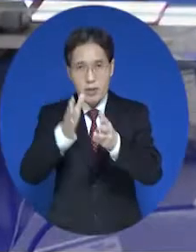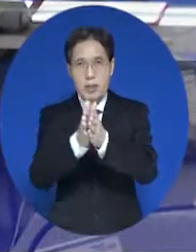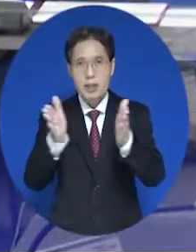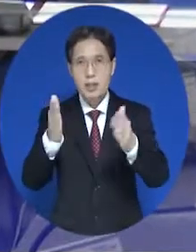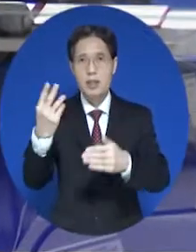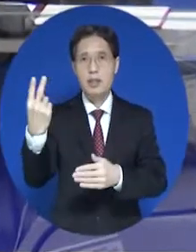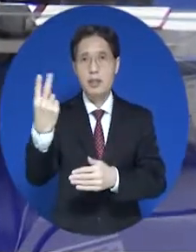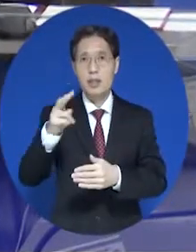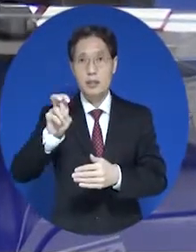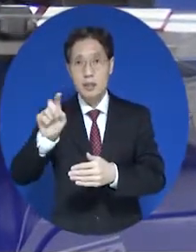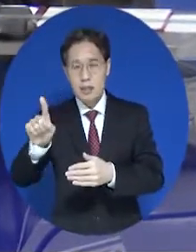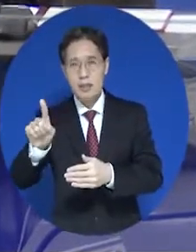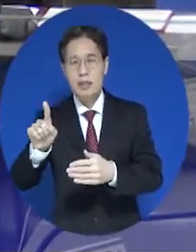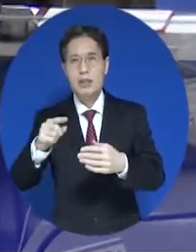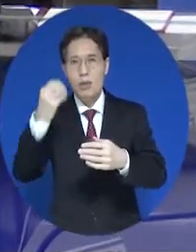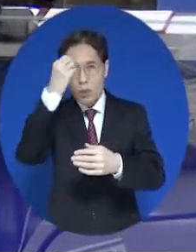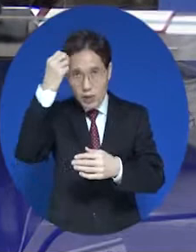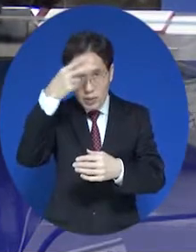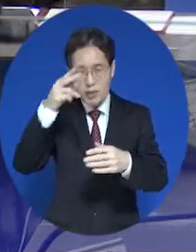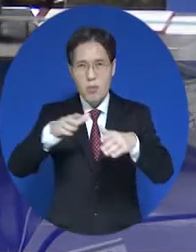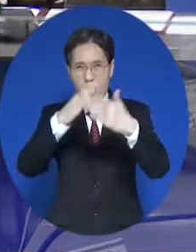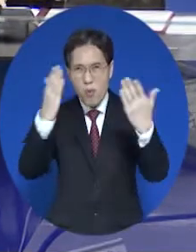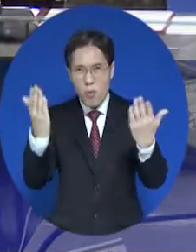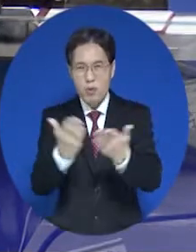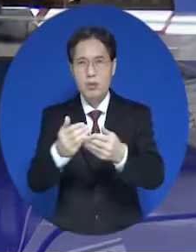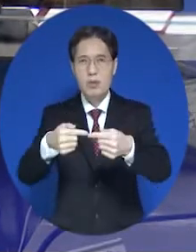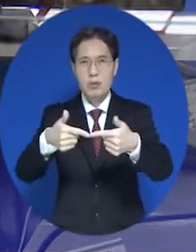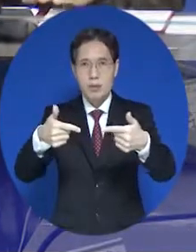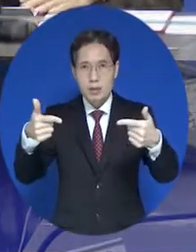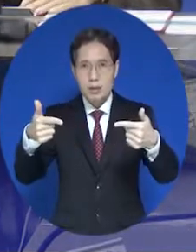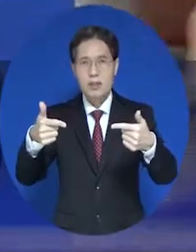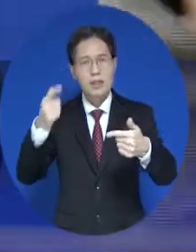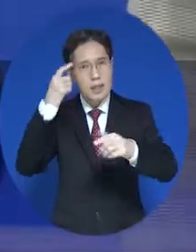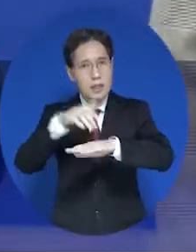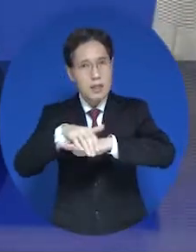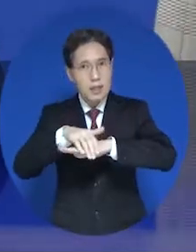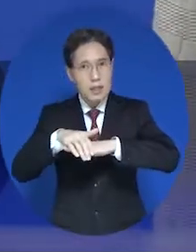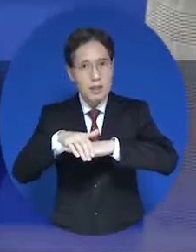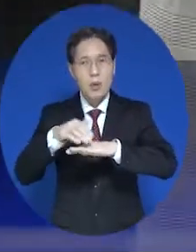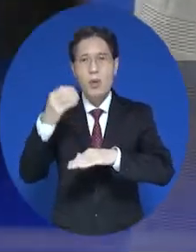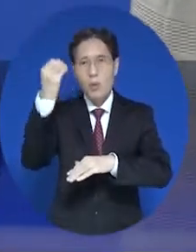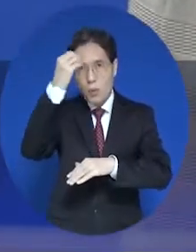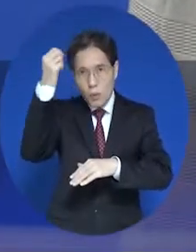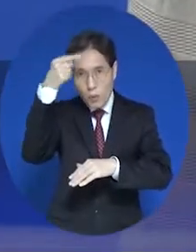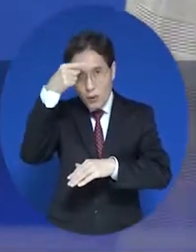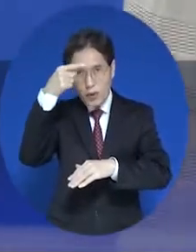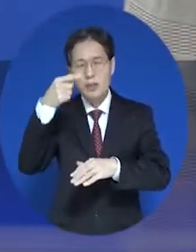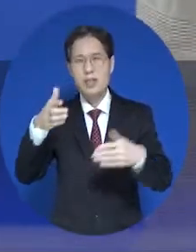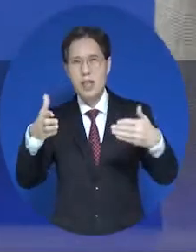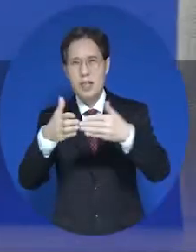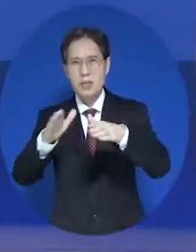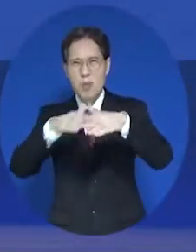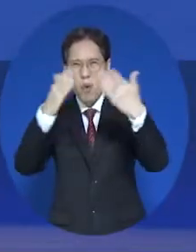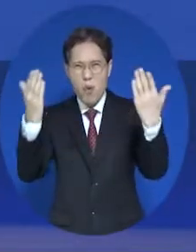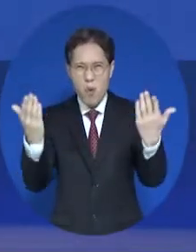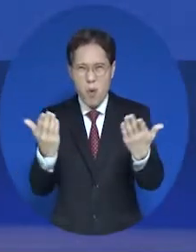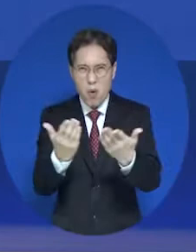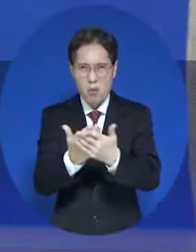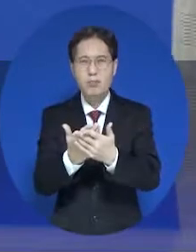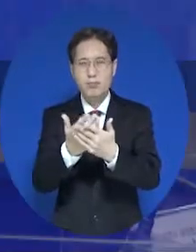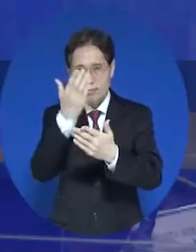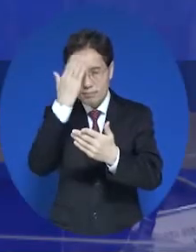2021년 고등학교 2학년까지 확대 실시할 예정이었지만 고등학교 1학년까지 확대해 조기 시행키로